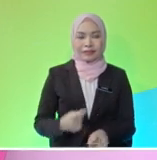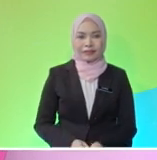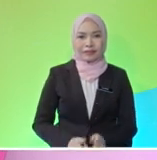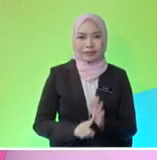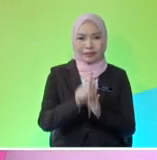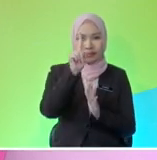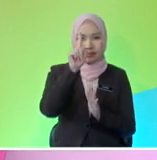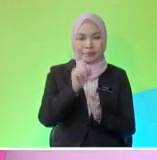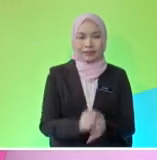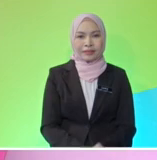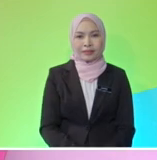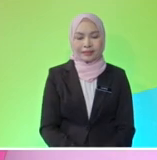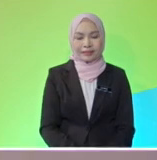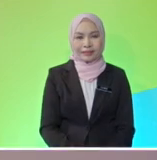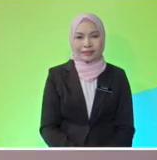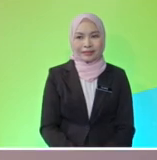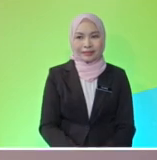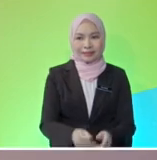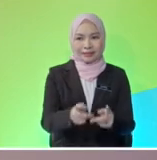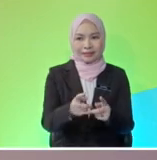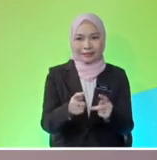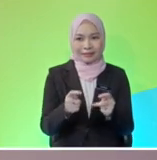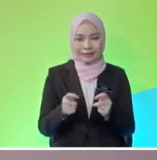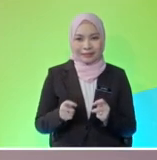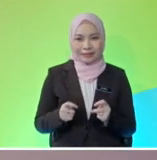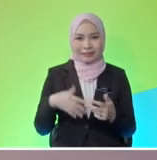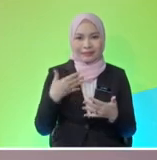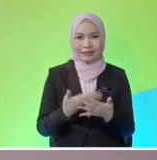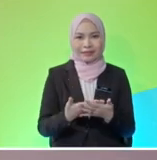eh. Atas tarik je sampai bawah.